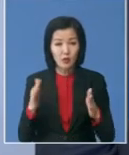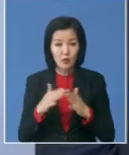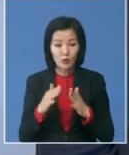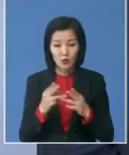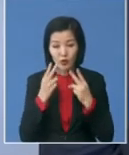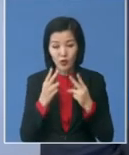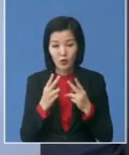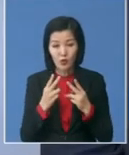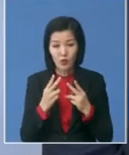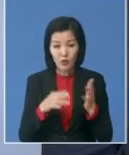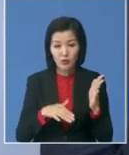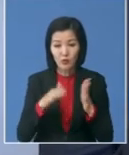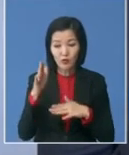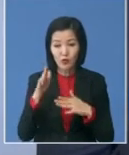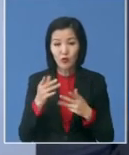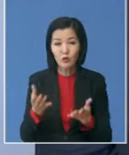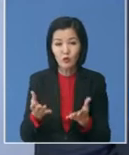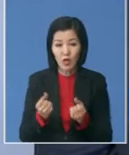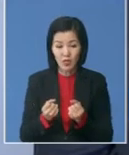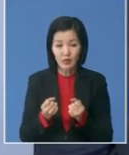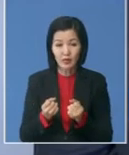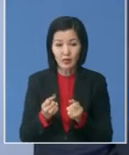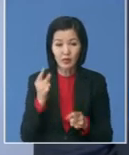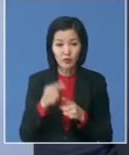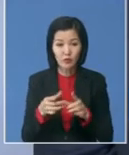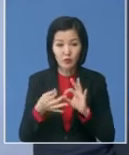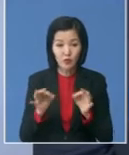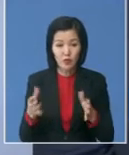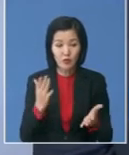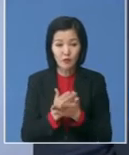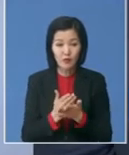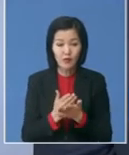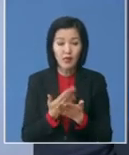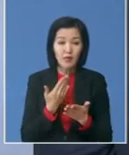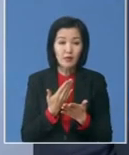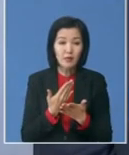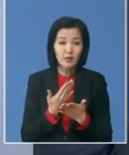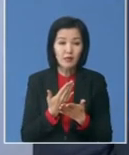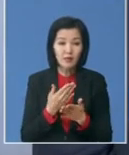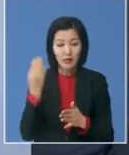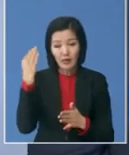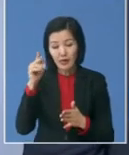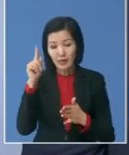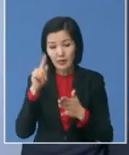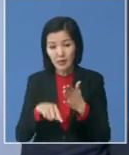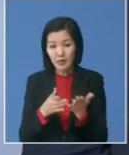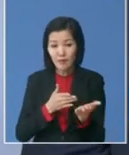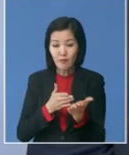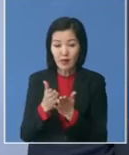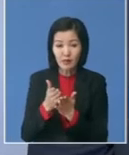қияда соны алады деген. Сондықтан да біз мәселені радикалдық бағытқа да